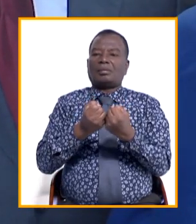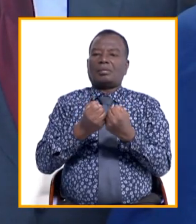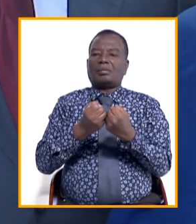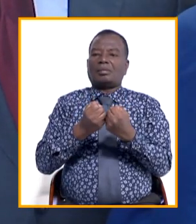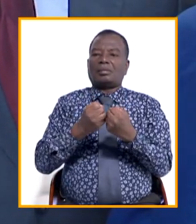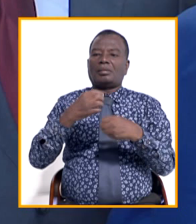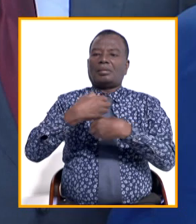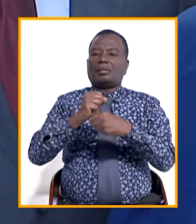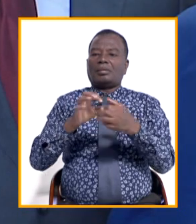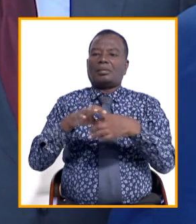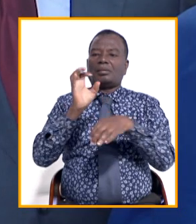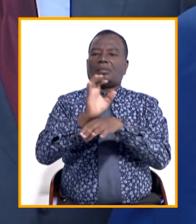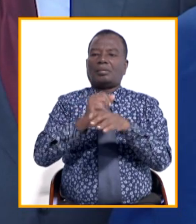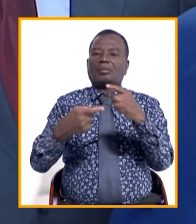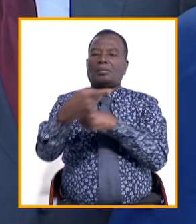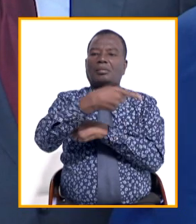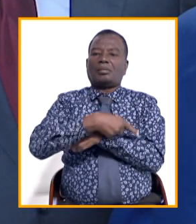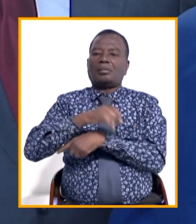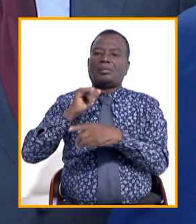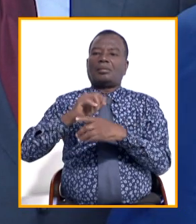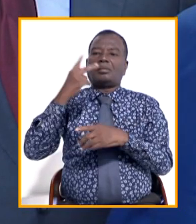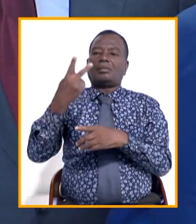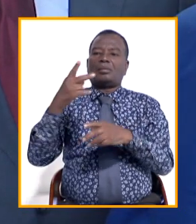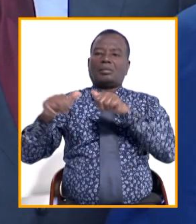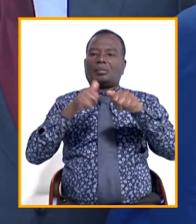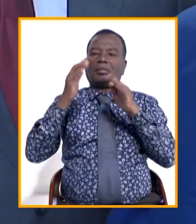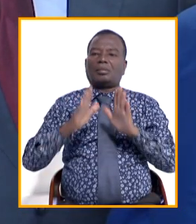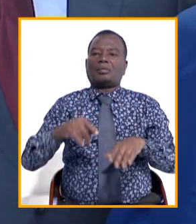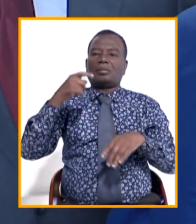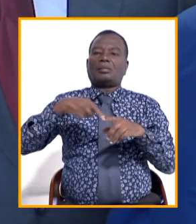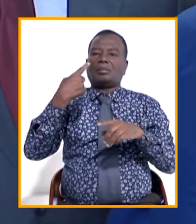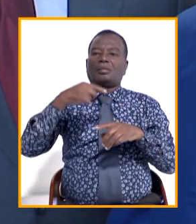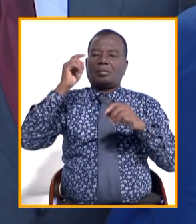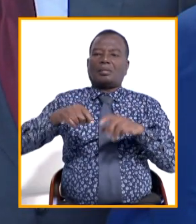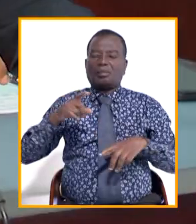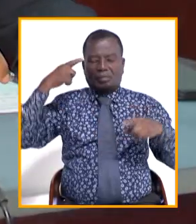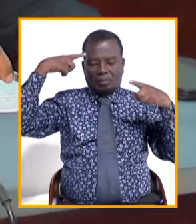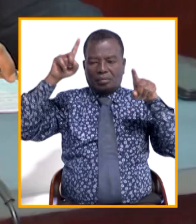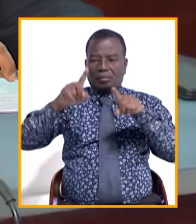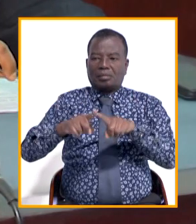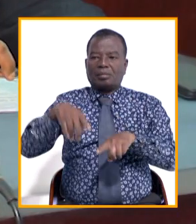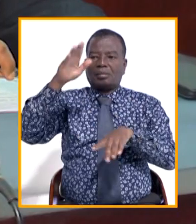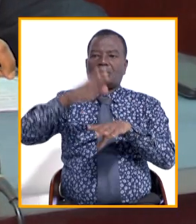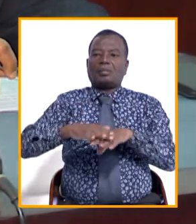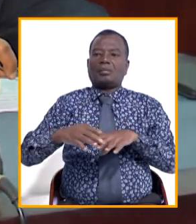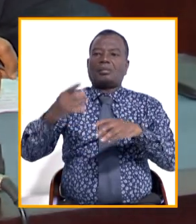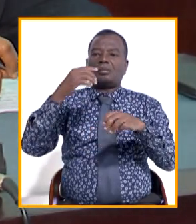d'Ivoire aujourd'hui, ce sont ces deux acteurs-là qui doivent d'abord s'accorder sur le recours au télétravail